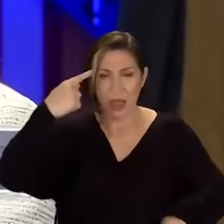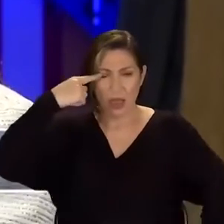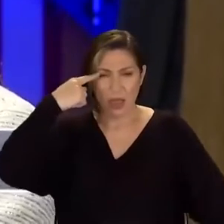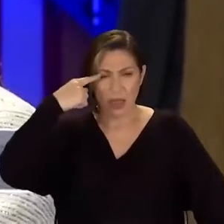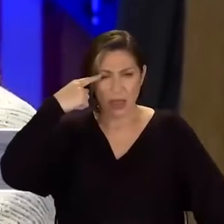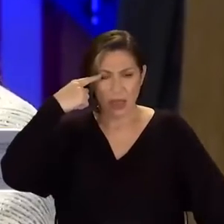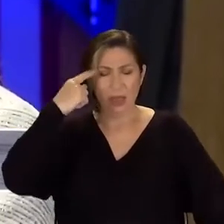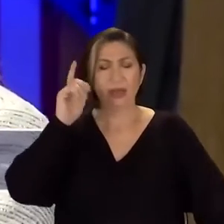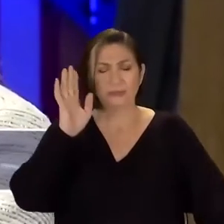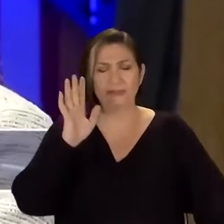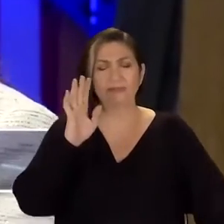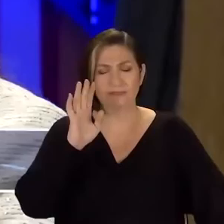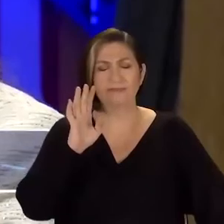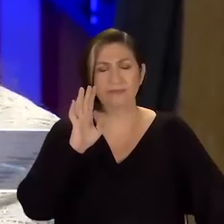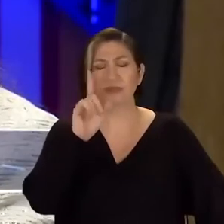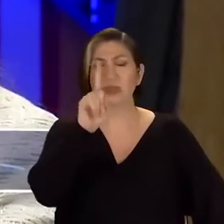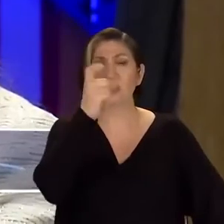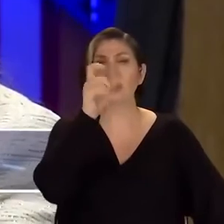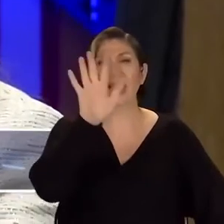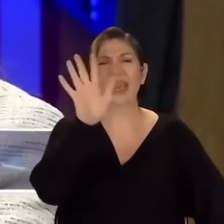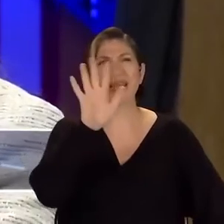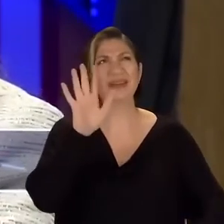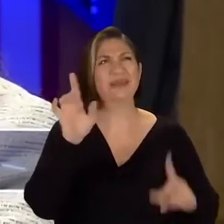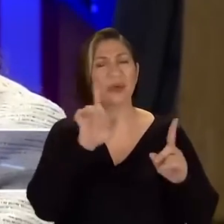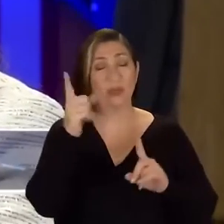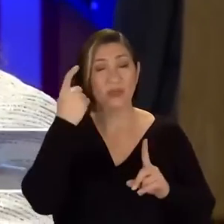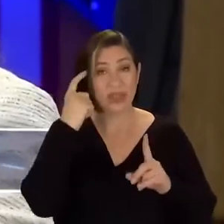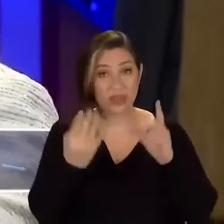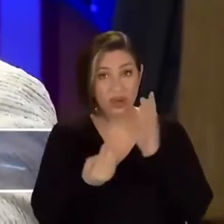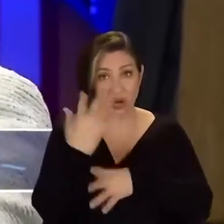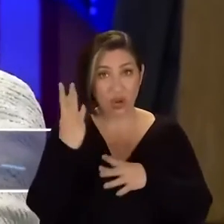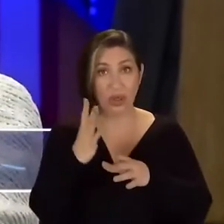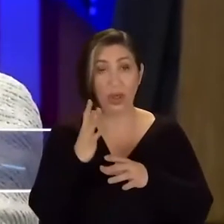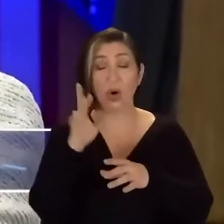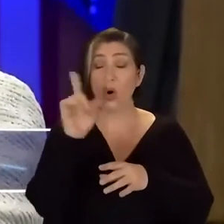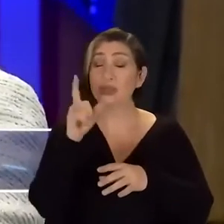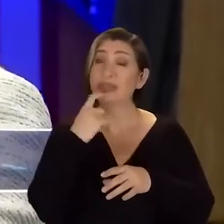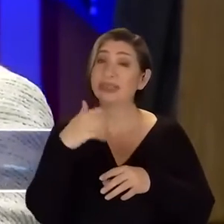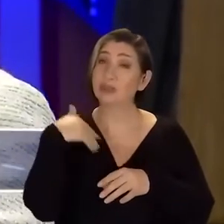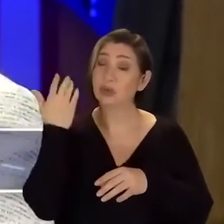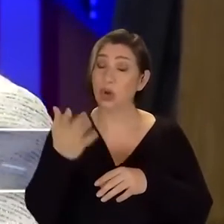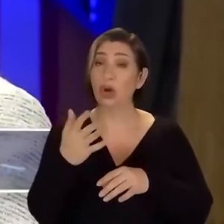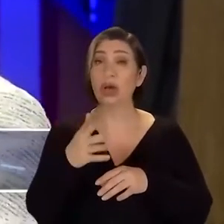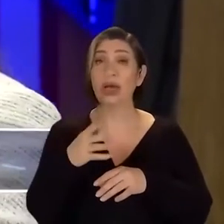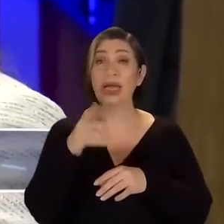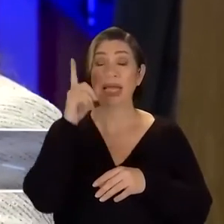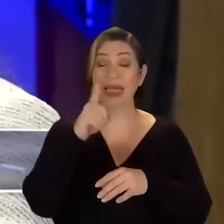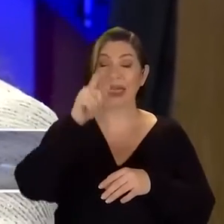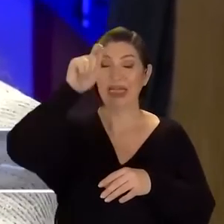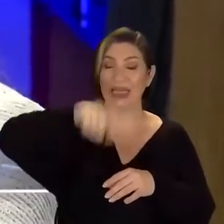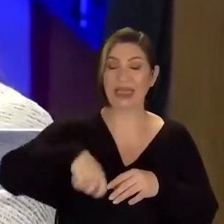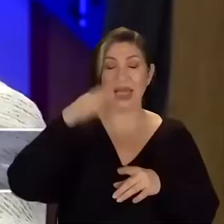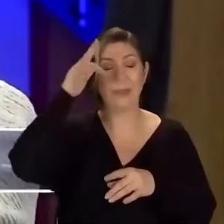beyefendinin. Diners Club Card. Evet. 1950'lerde bu fikir çıkıyor. Tam 10 sene sonra Bank of America ilk kredi